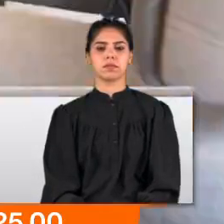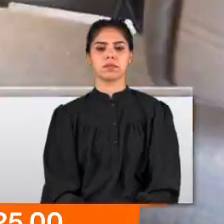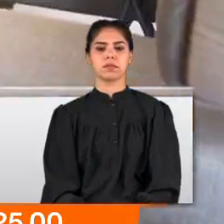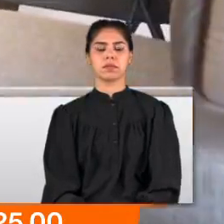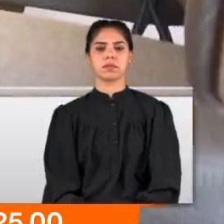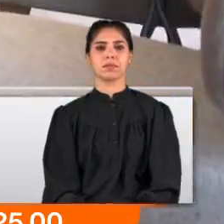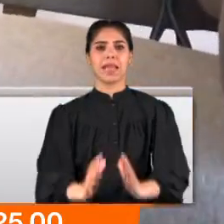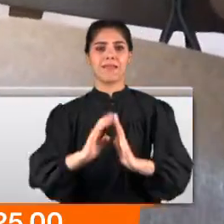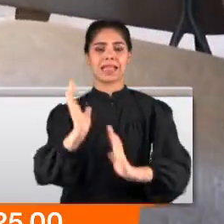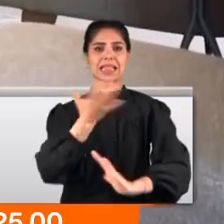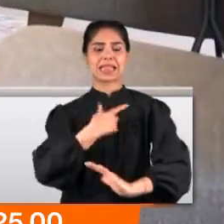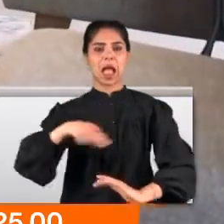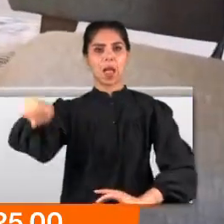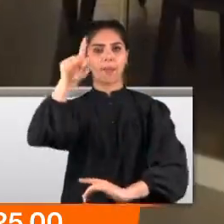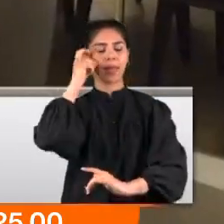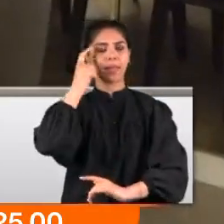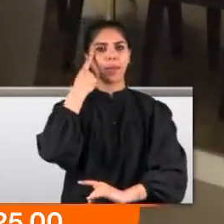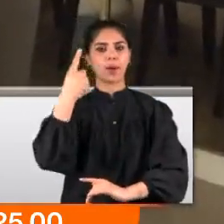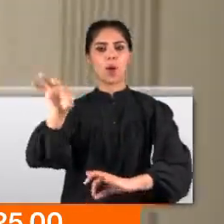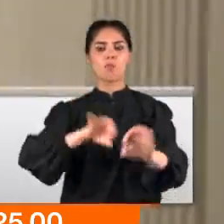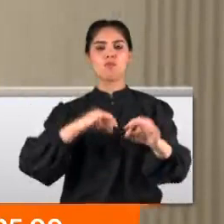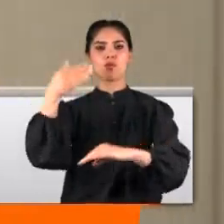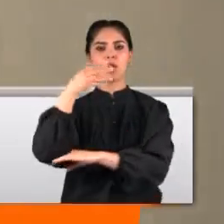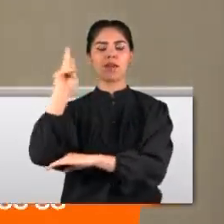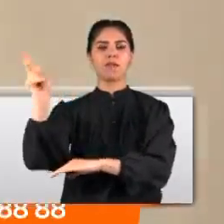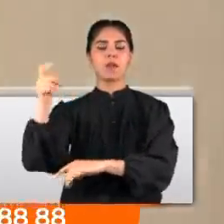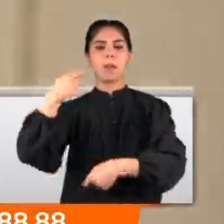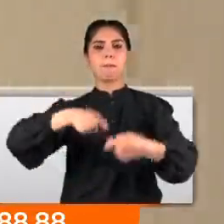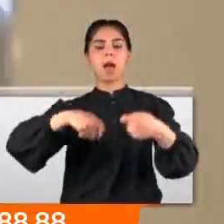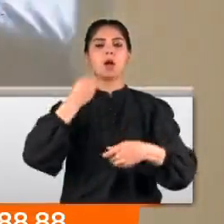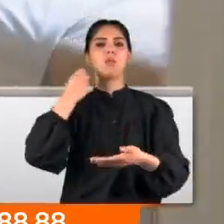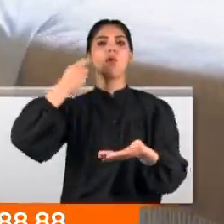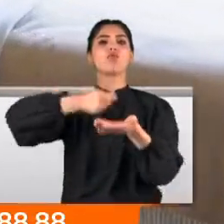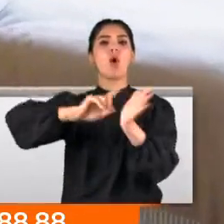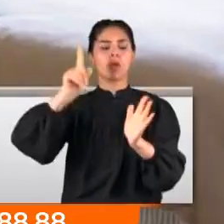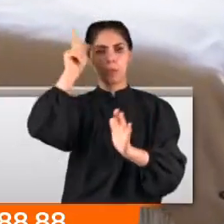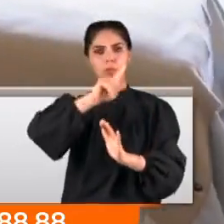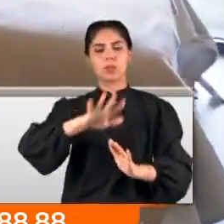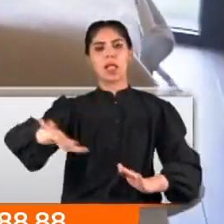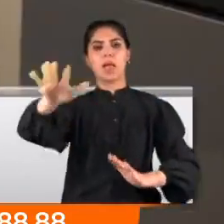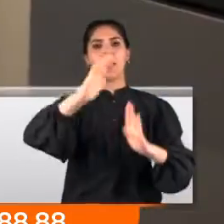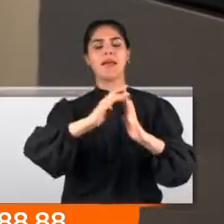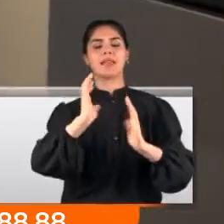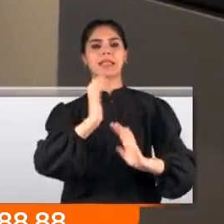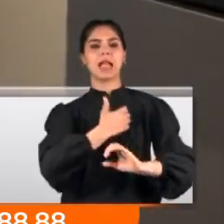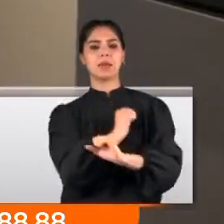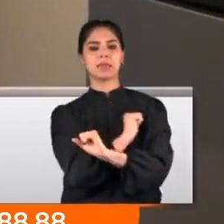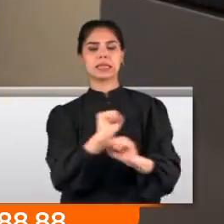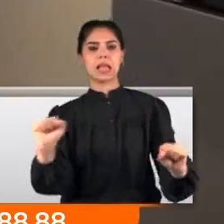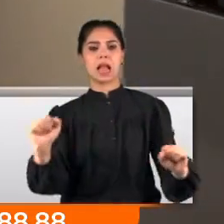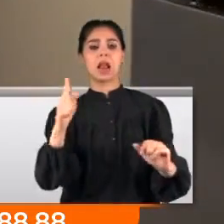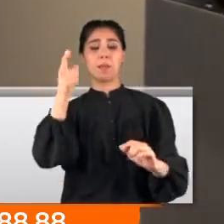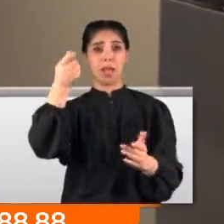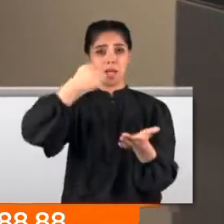bir kadar ev sahiplerini iddiasına göre müteahhit firma bankaya olan borçlarını ödemediği olanda onları oldu para verdikleri evler